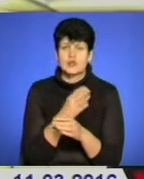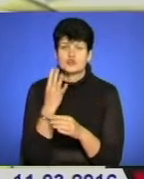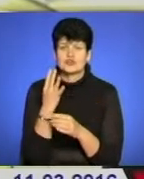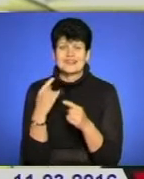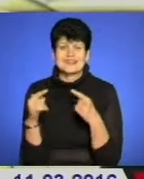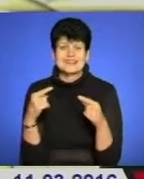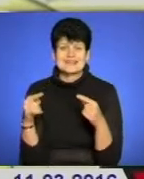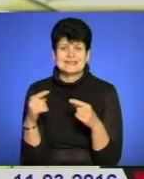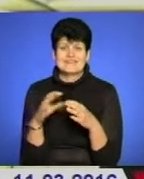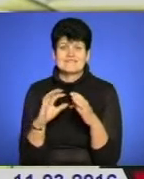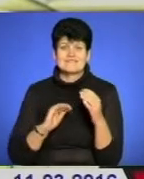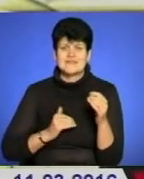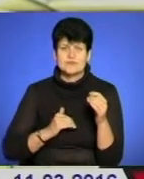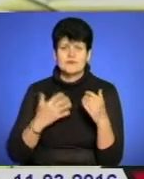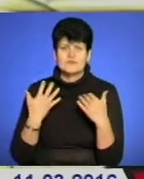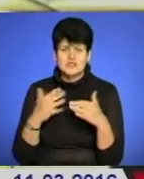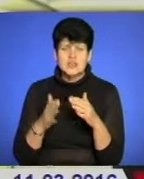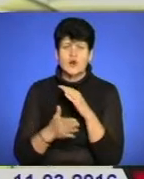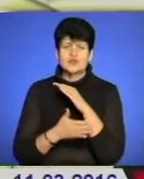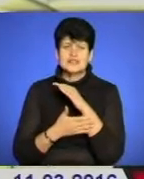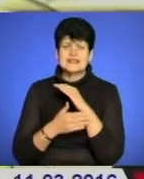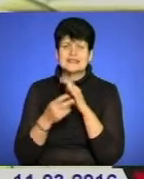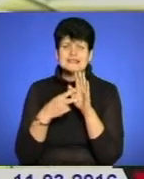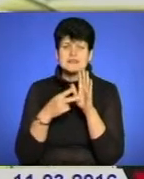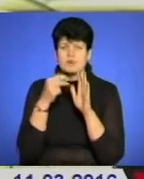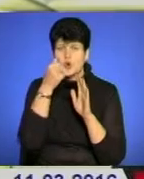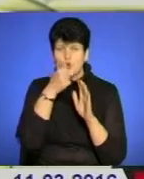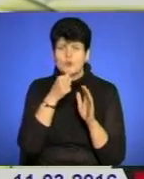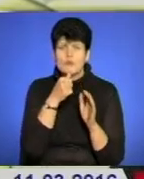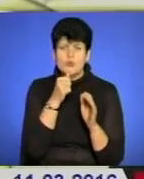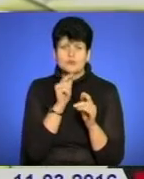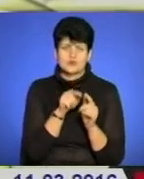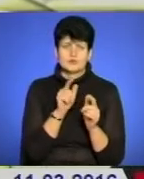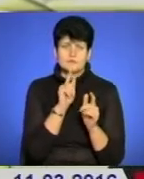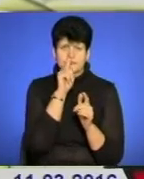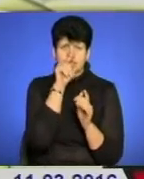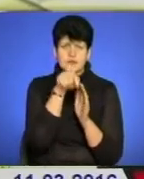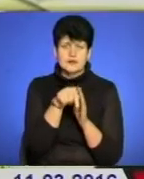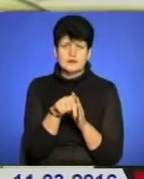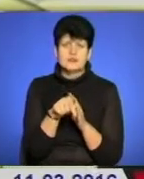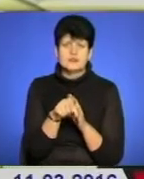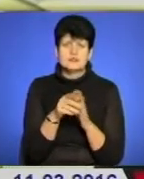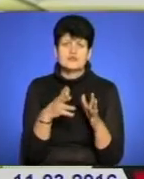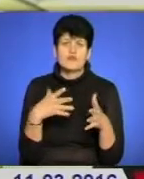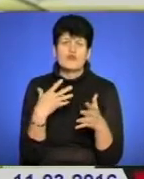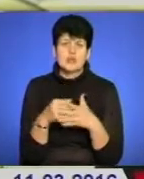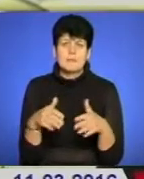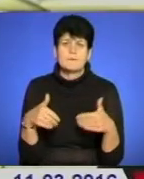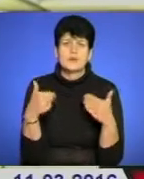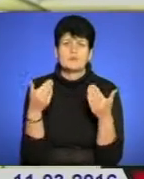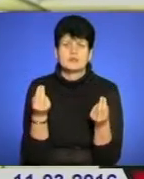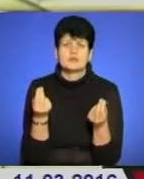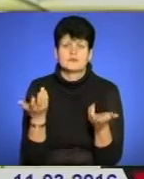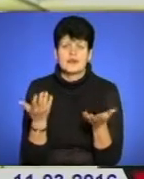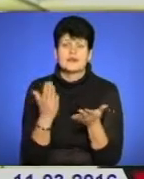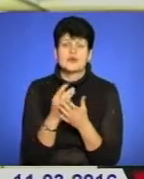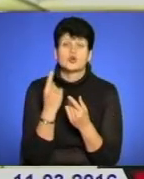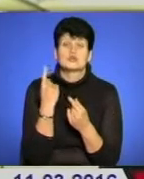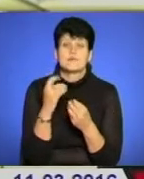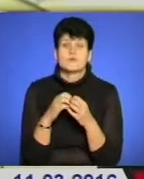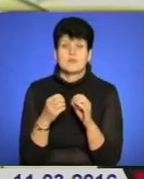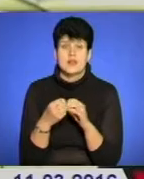фірми, вони вже останні 7 років пробували зайти сюди своїми пропозиціями та інвестиціями, але є одна проблема